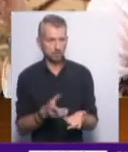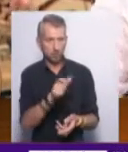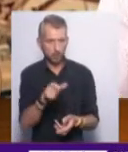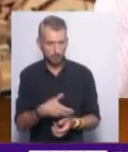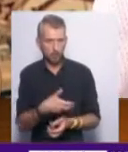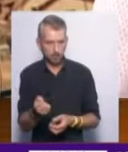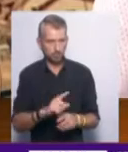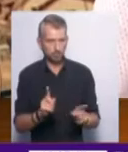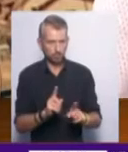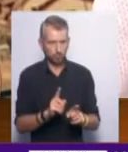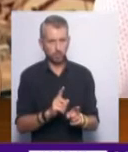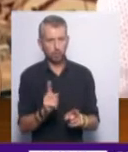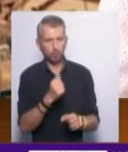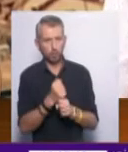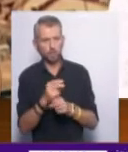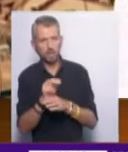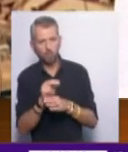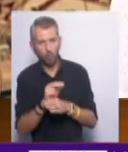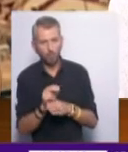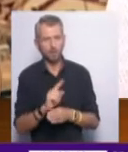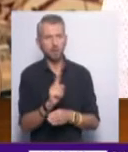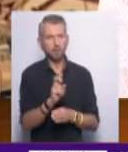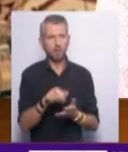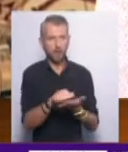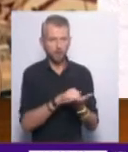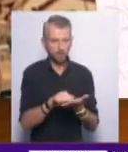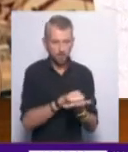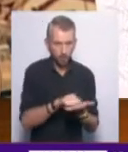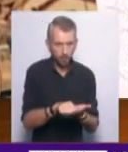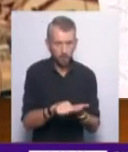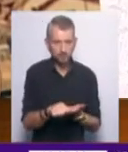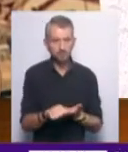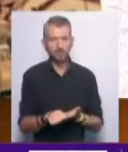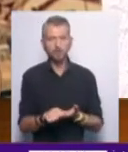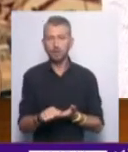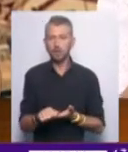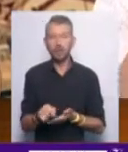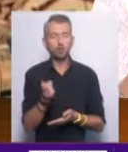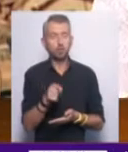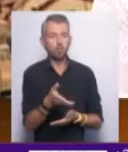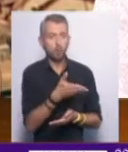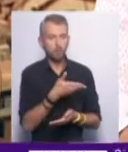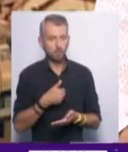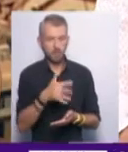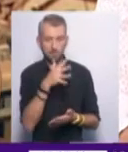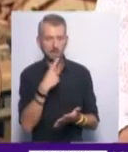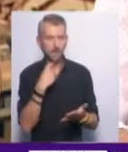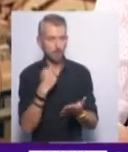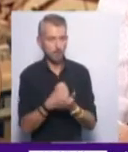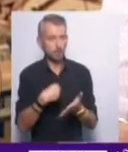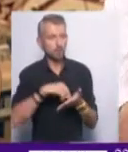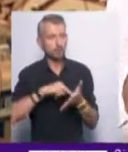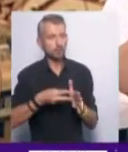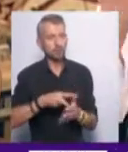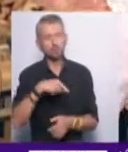щоб робили ремонти, щоб асфальтували. Ну, тобто ви тому включаєте... Ми при затвердженні бюджету кажемо